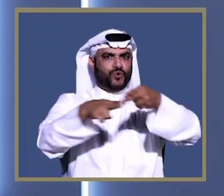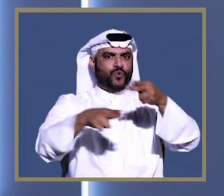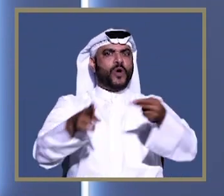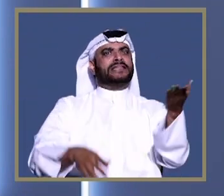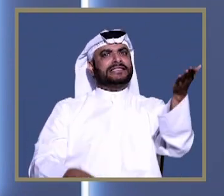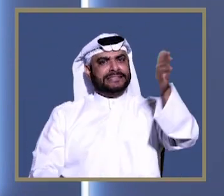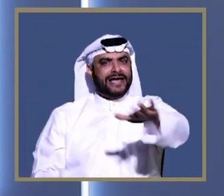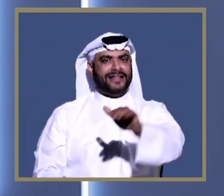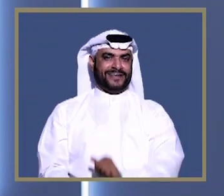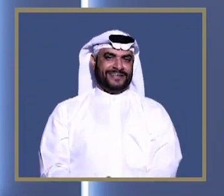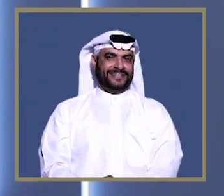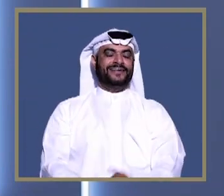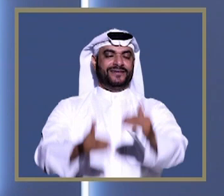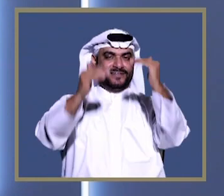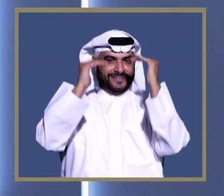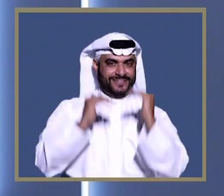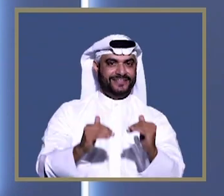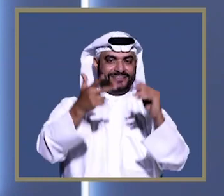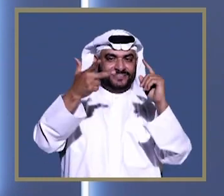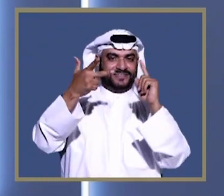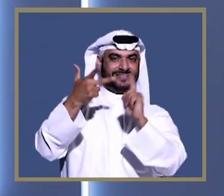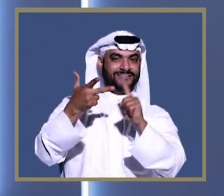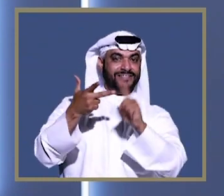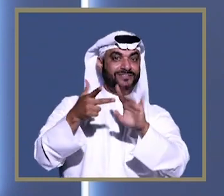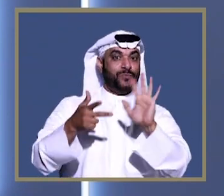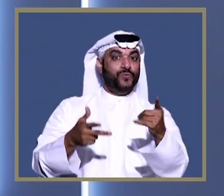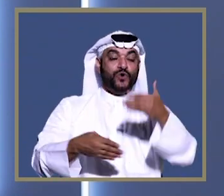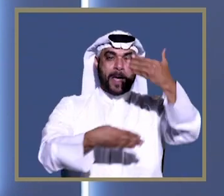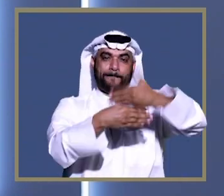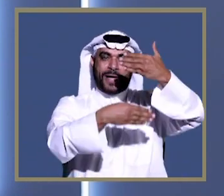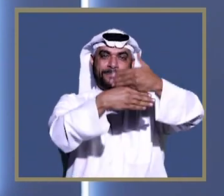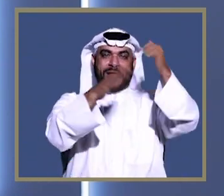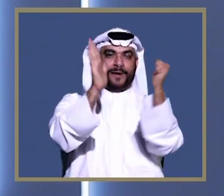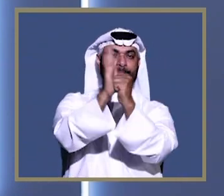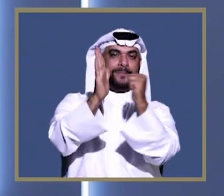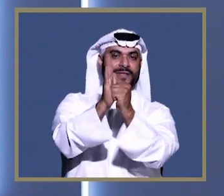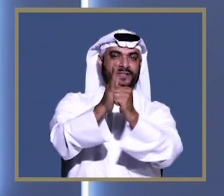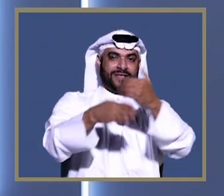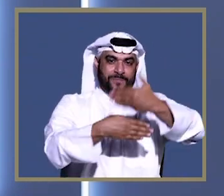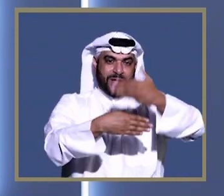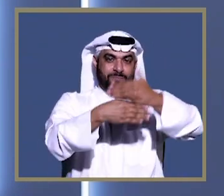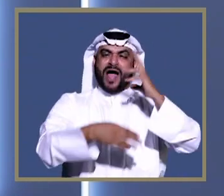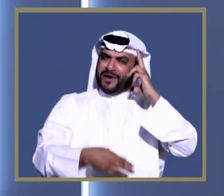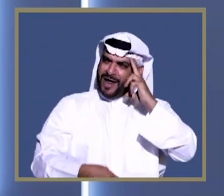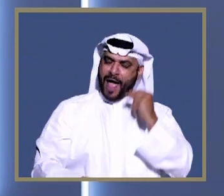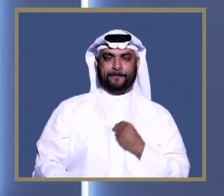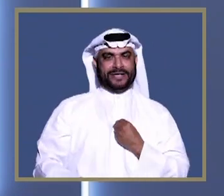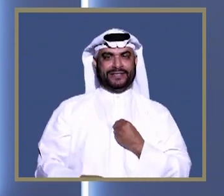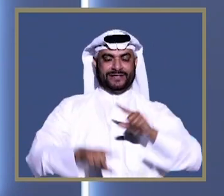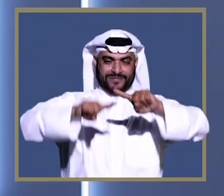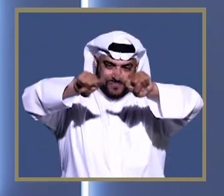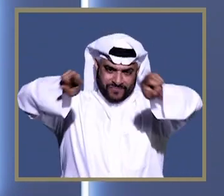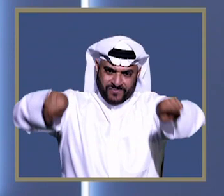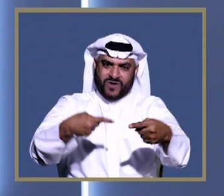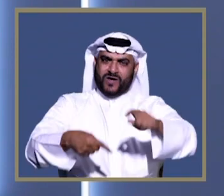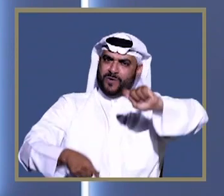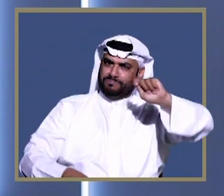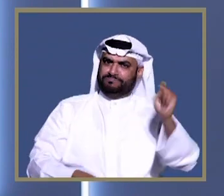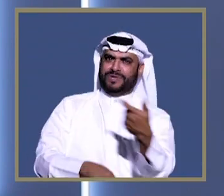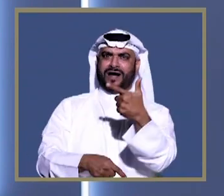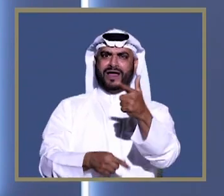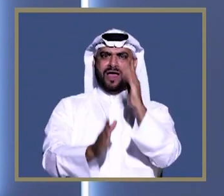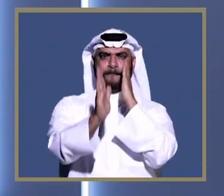المواطنين الكويتيين. وبالنسبة أيضا للقضية الإسكانية، فنحن أيضا نتبنى إصلاح هذه